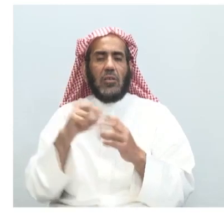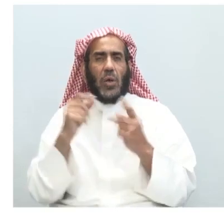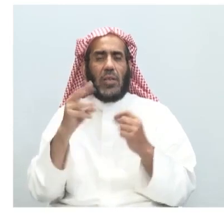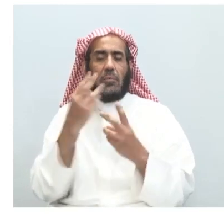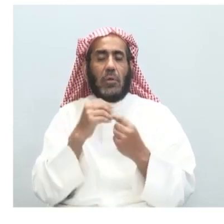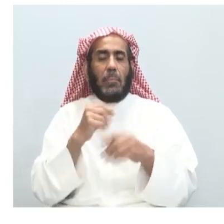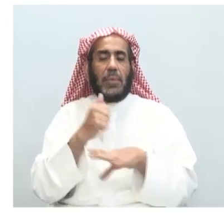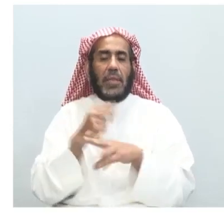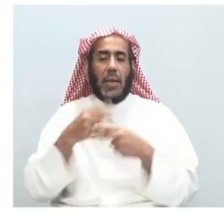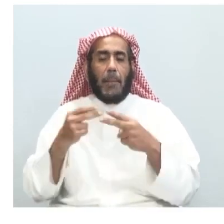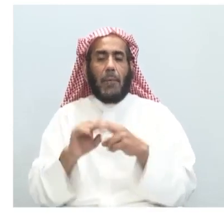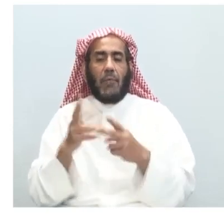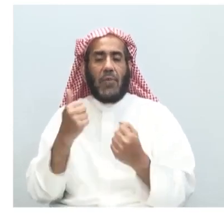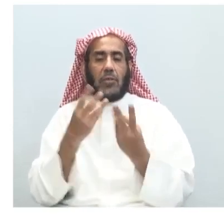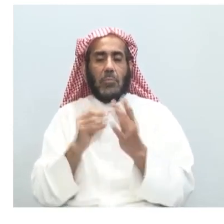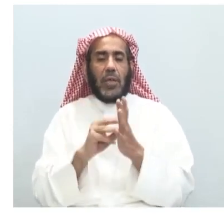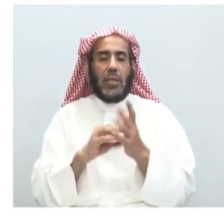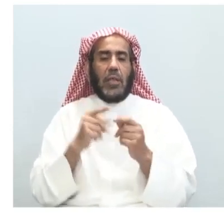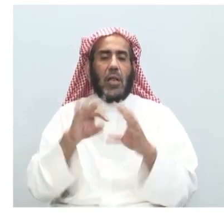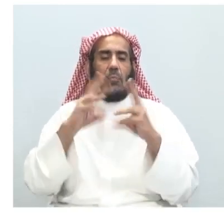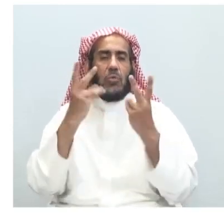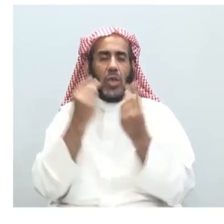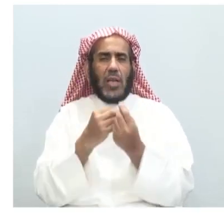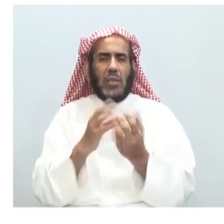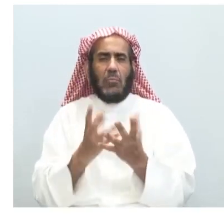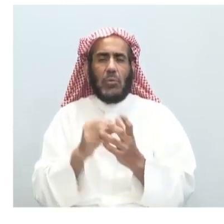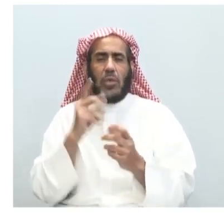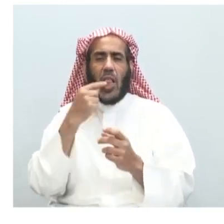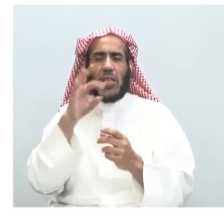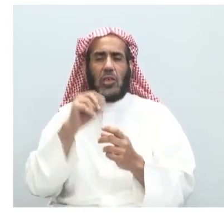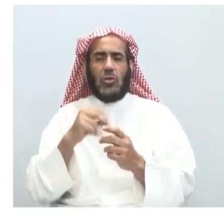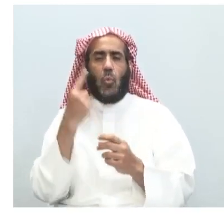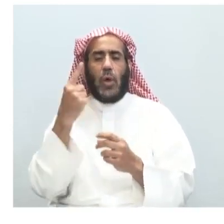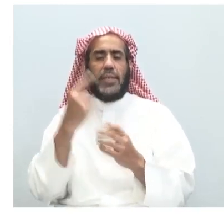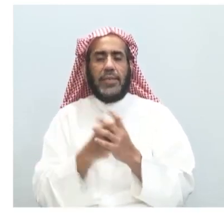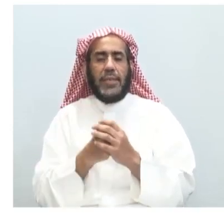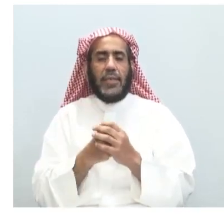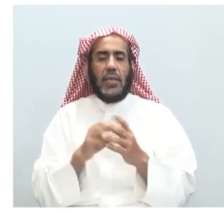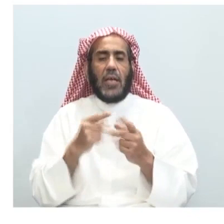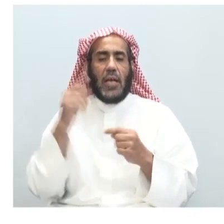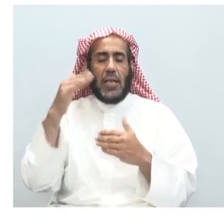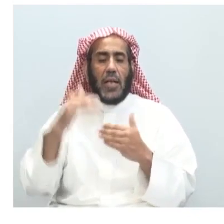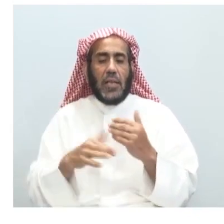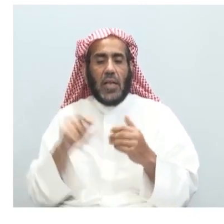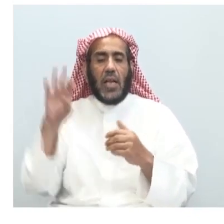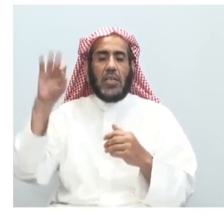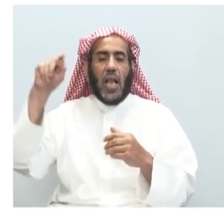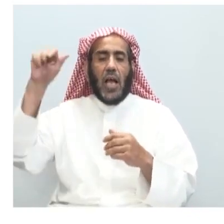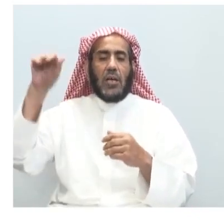الكربون في التركيب فاحسب عدد المتشاكلات المحتمله للسكريات الاحاديه التاليه